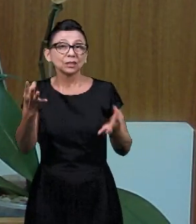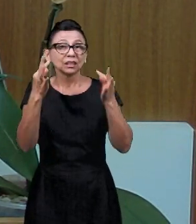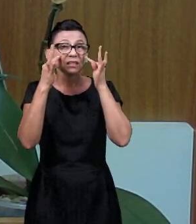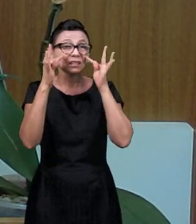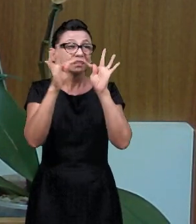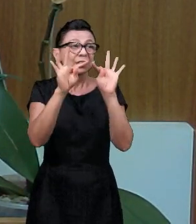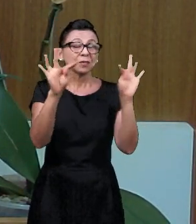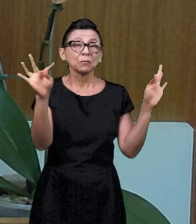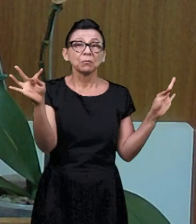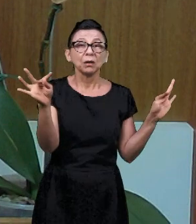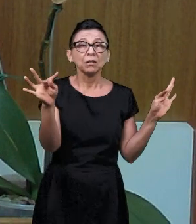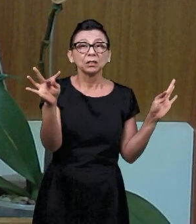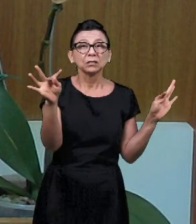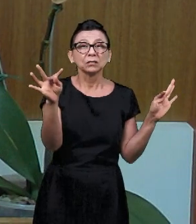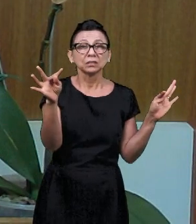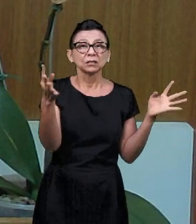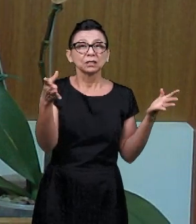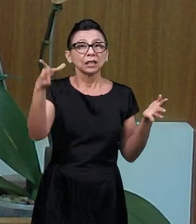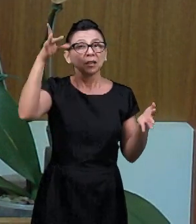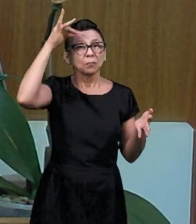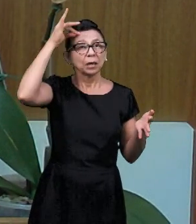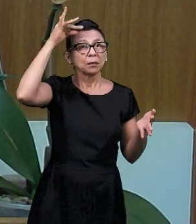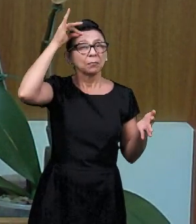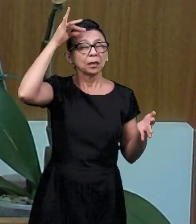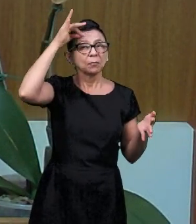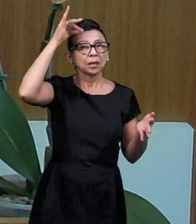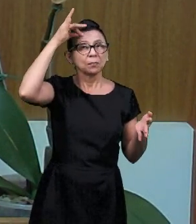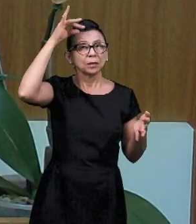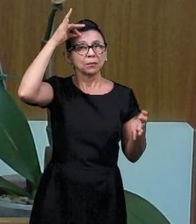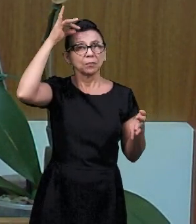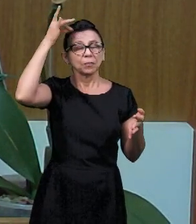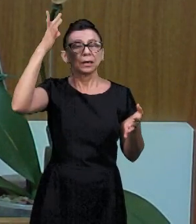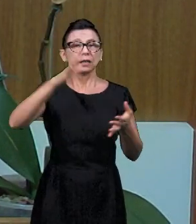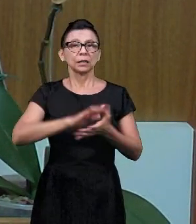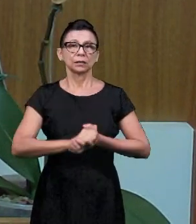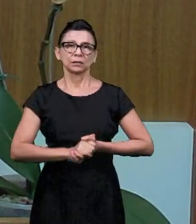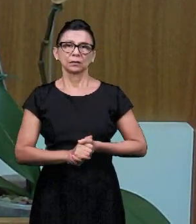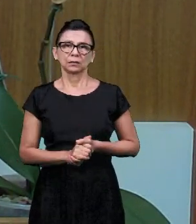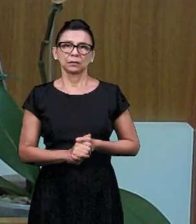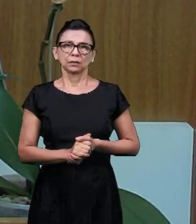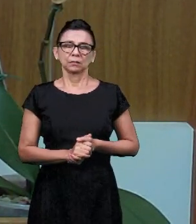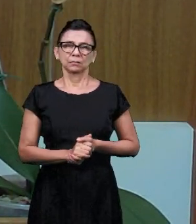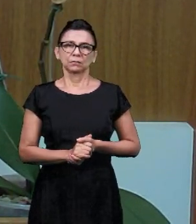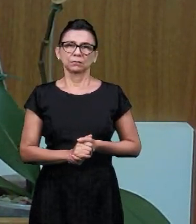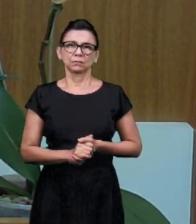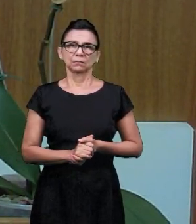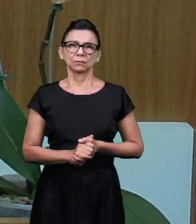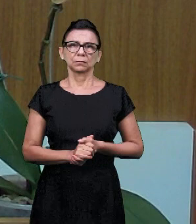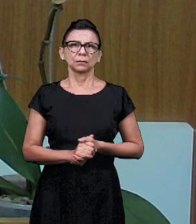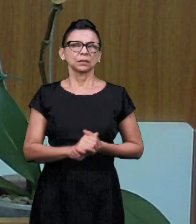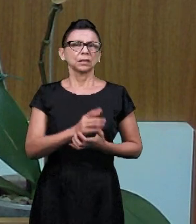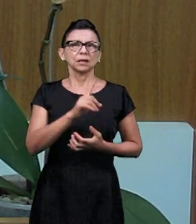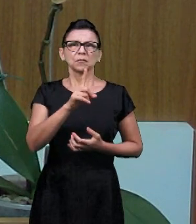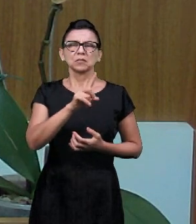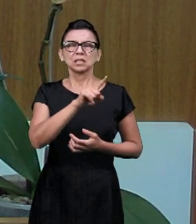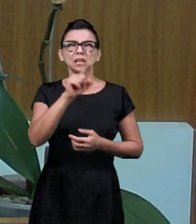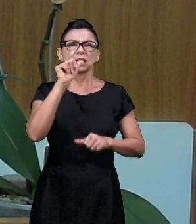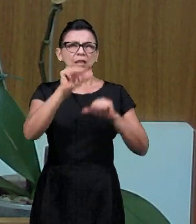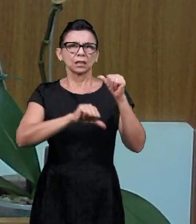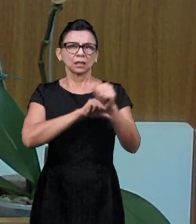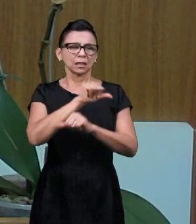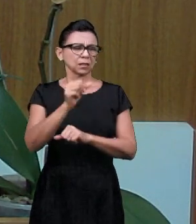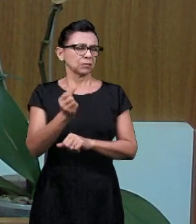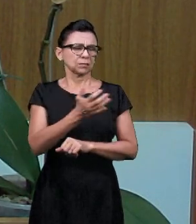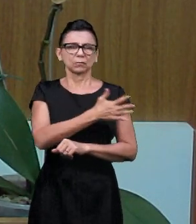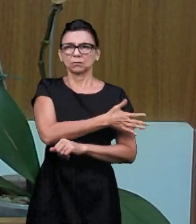par cœur, des jolies prédications qui ne convertit personne, qui n'enlève personne du péché parce qu'elles ne portent pas